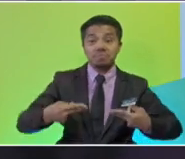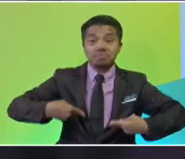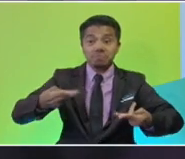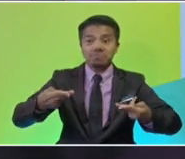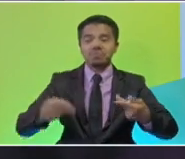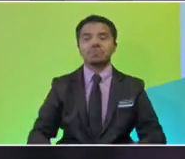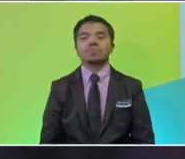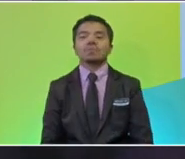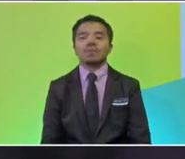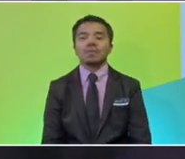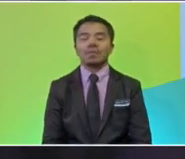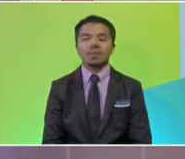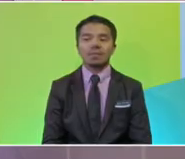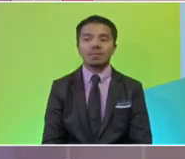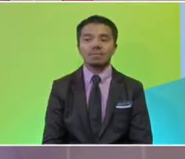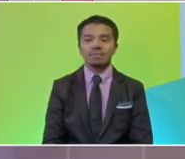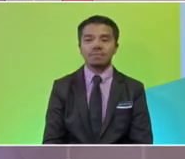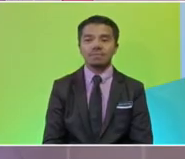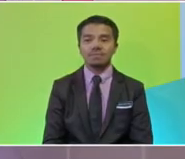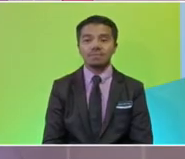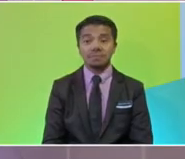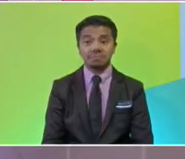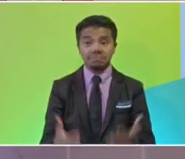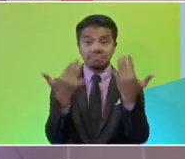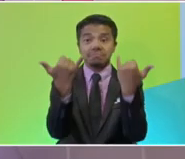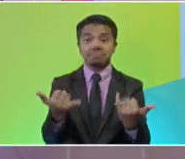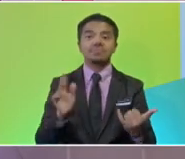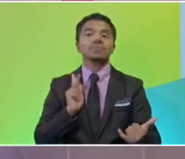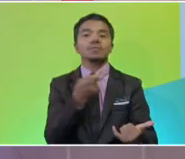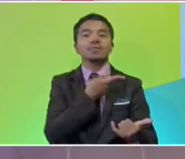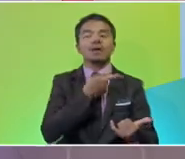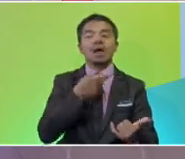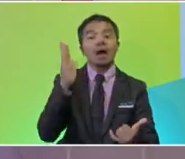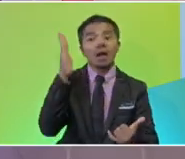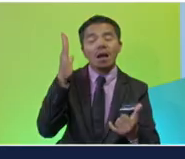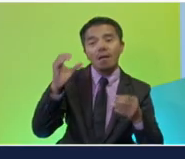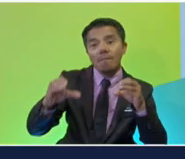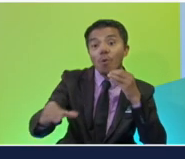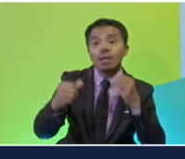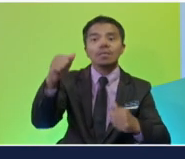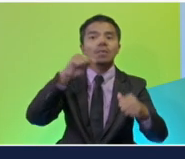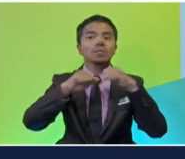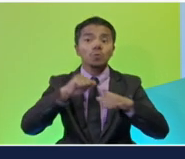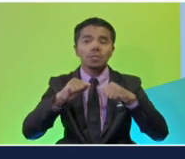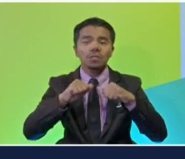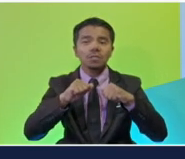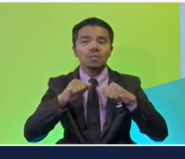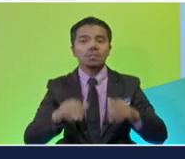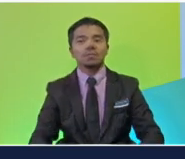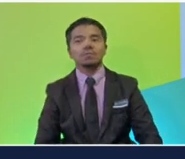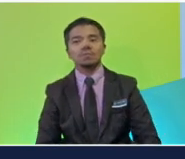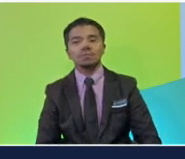kita akan menjalankan activity Oke terang dan gelap melihat upaya-melihat dalam